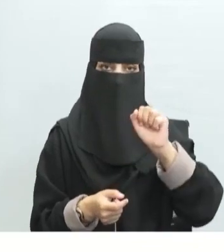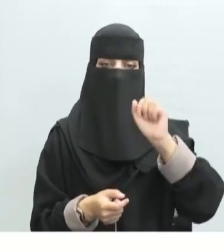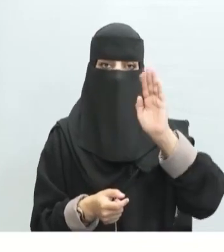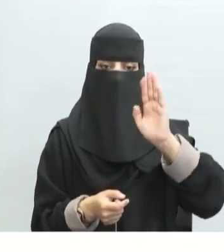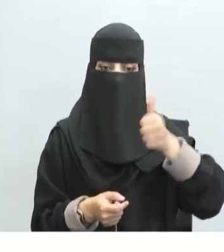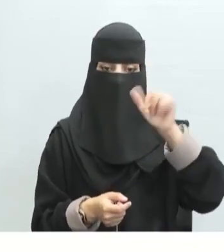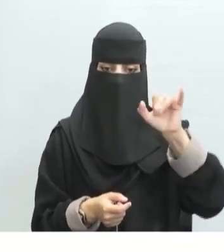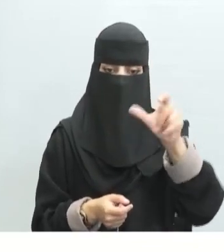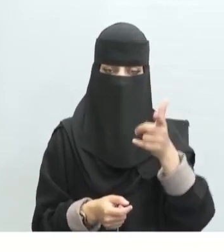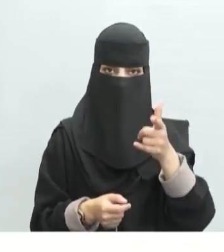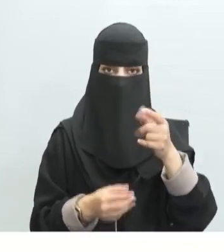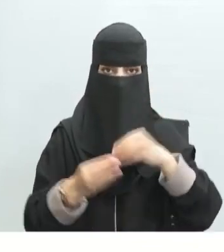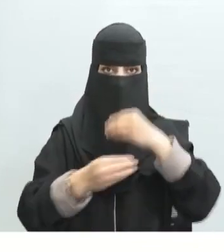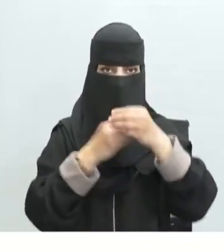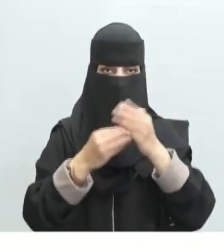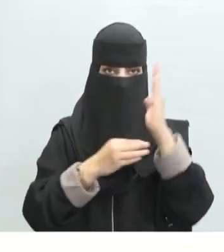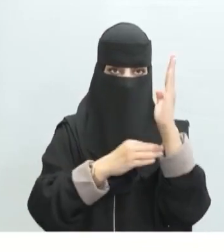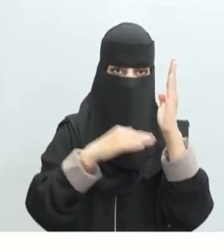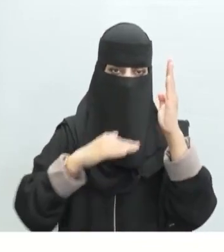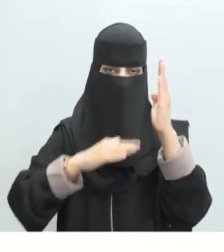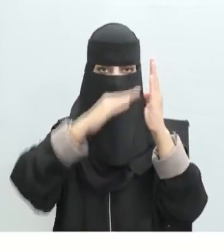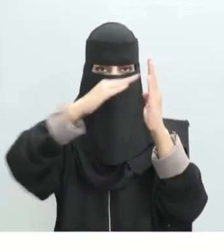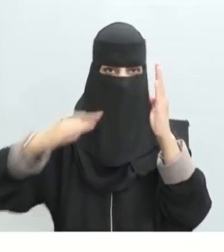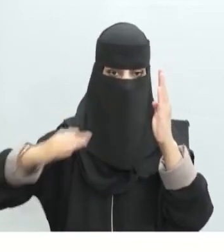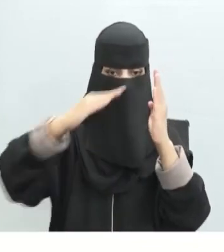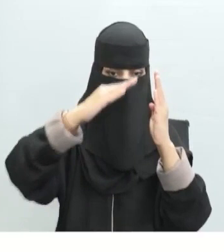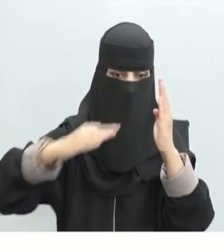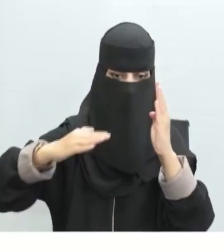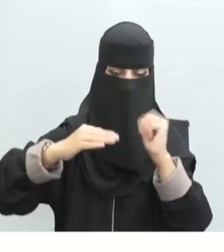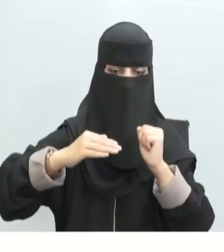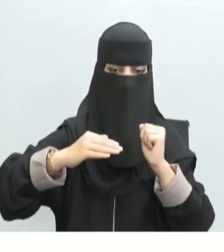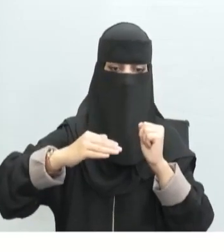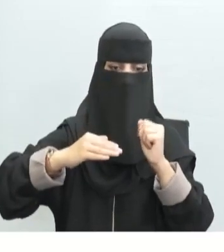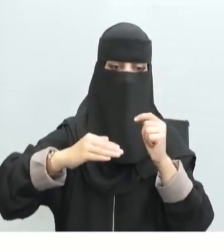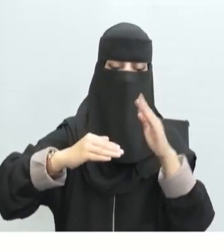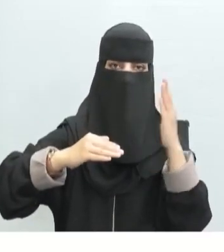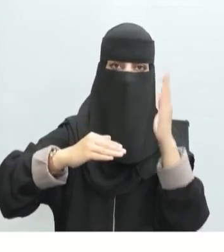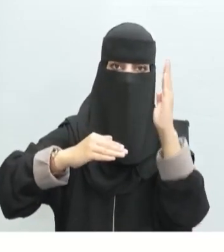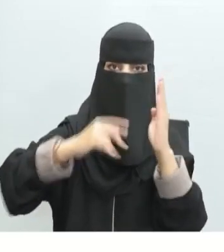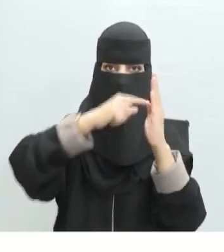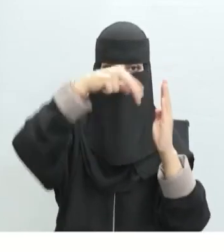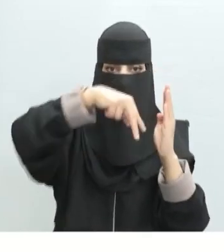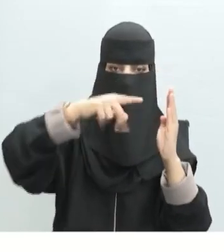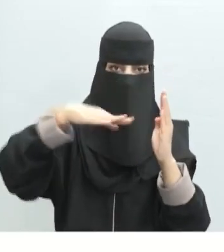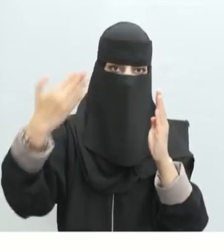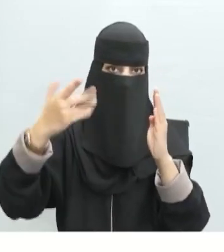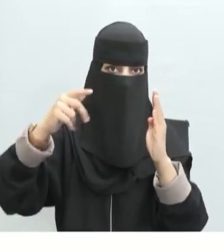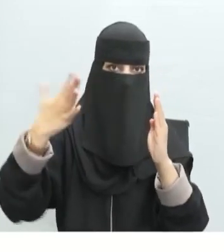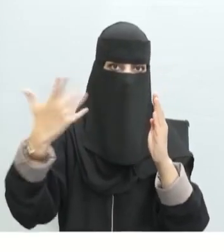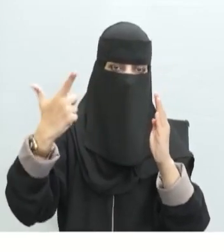المقابل على الوتر المقابل كم المقابل ثمانيه والوتر 17